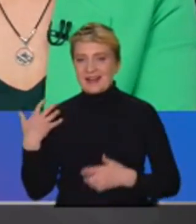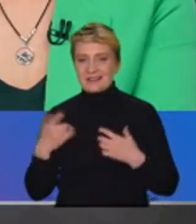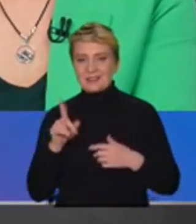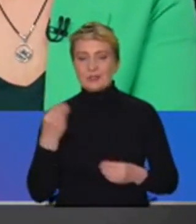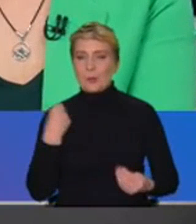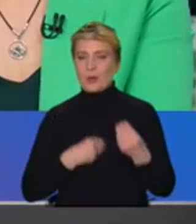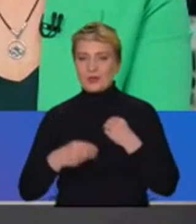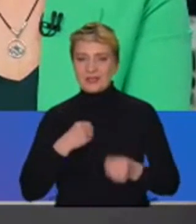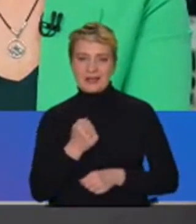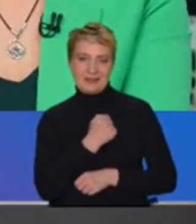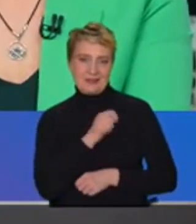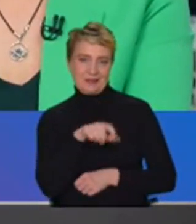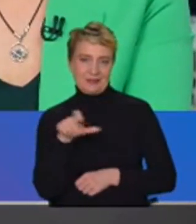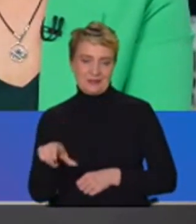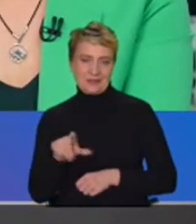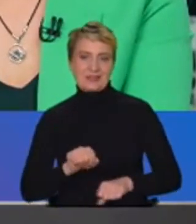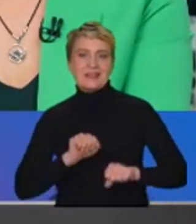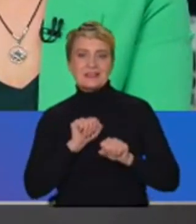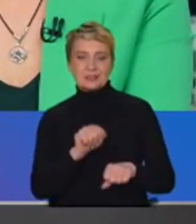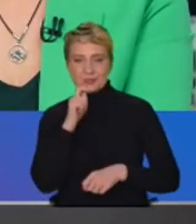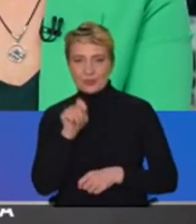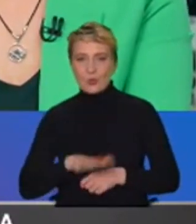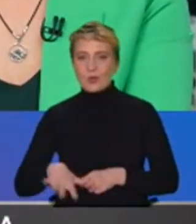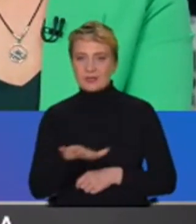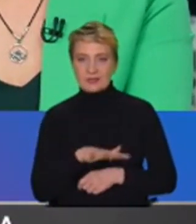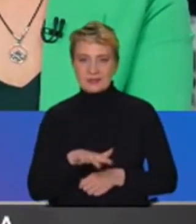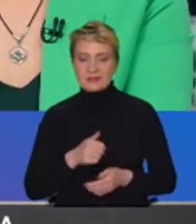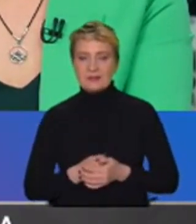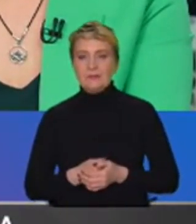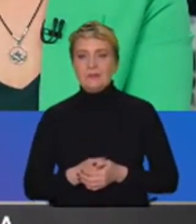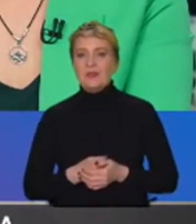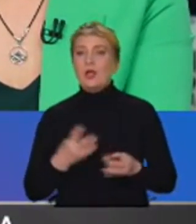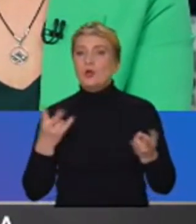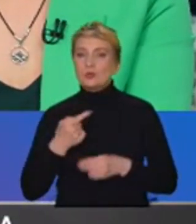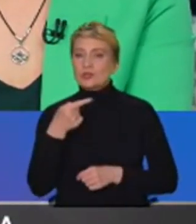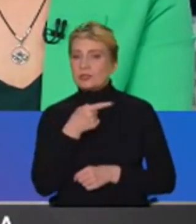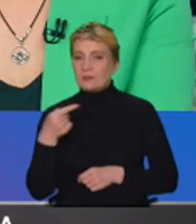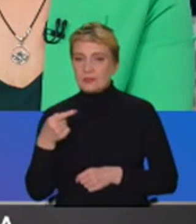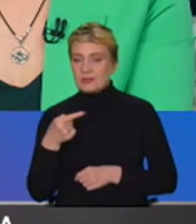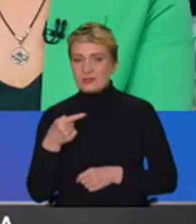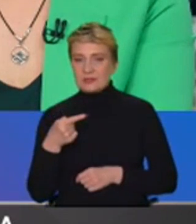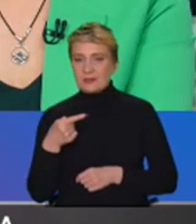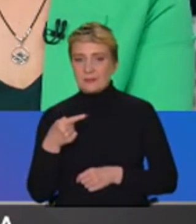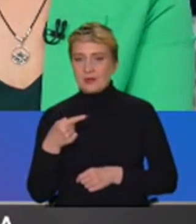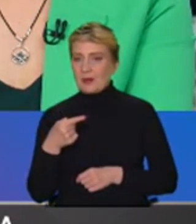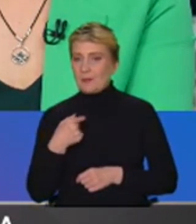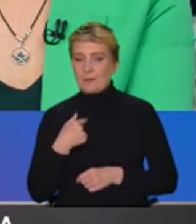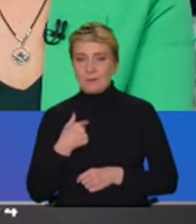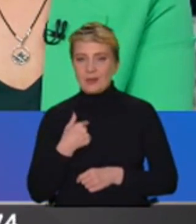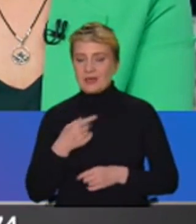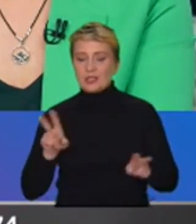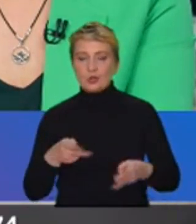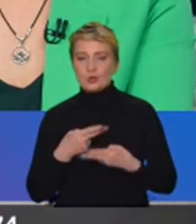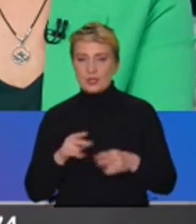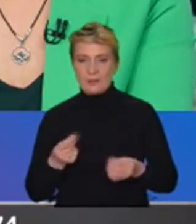правильно? Родина защиты України, так сказати, да. Стоит отметить, что, во-первых, мы не принимаем деньги на собственные карты, мы не нуждаемся